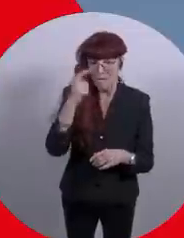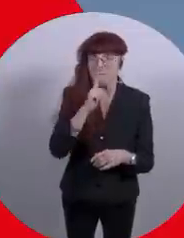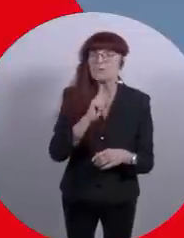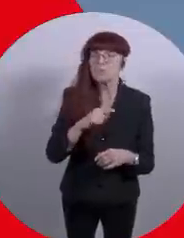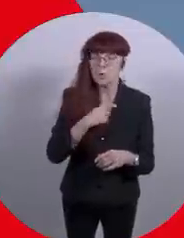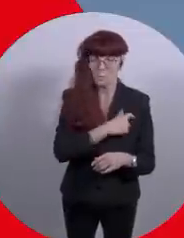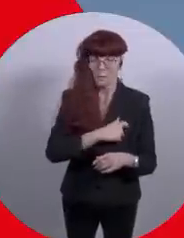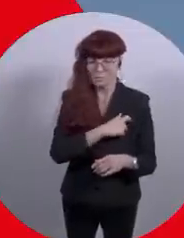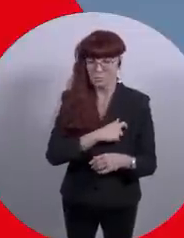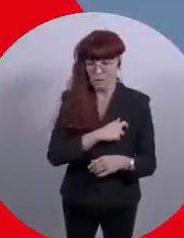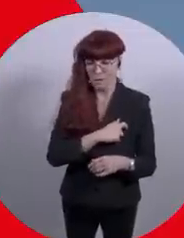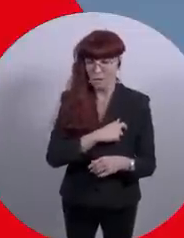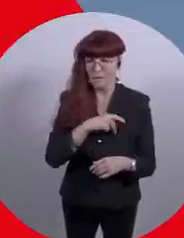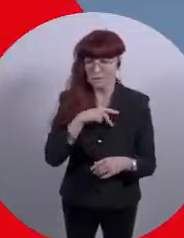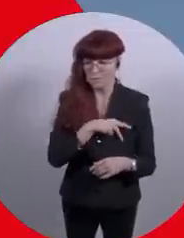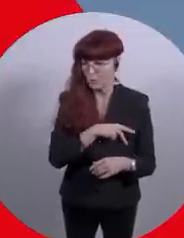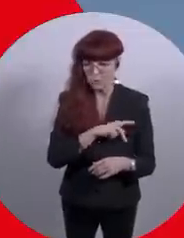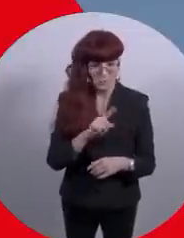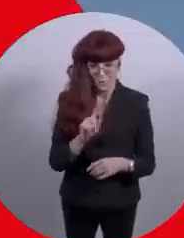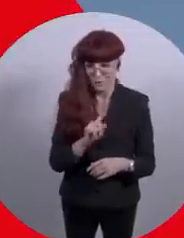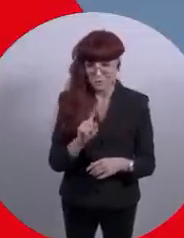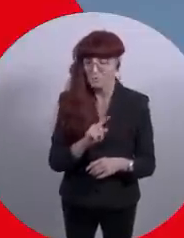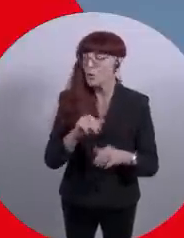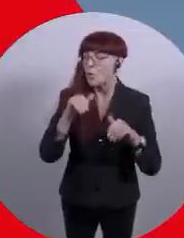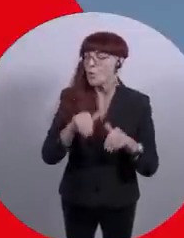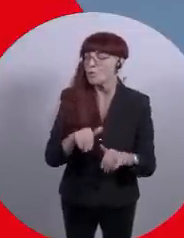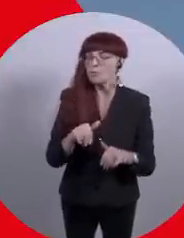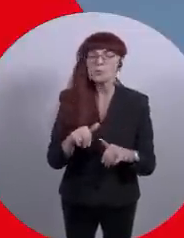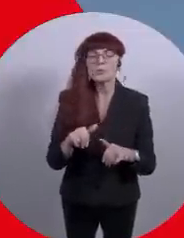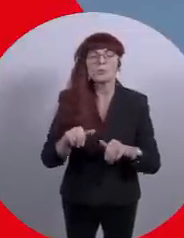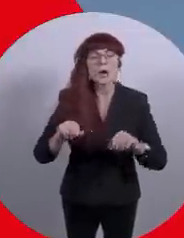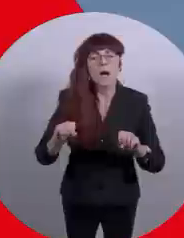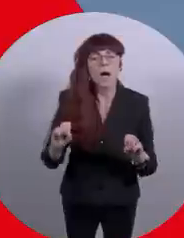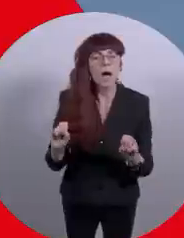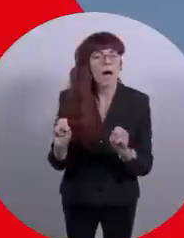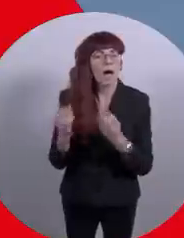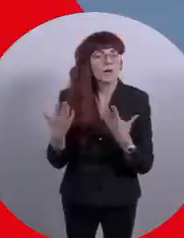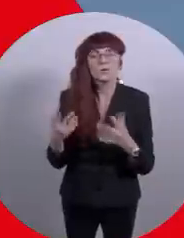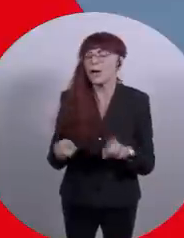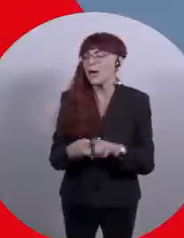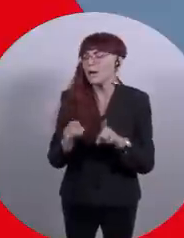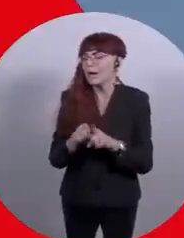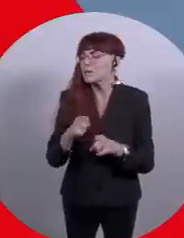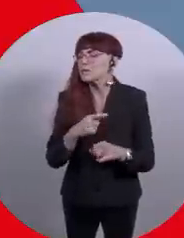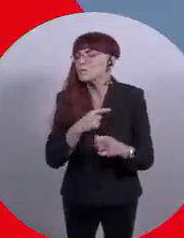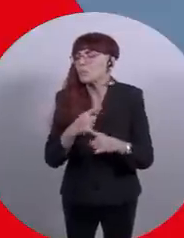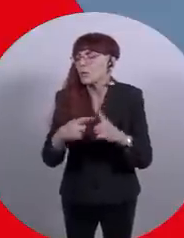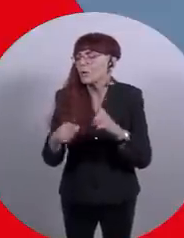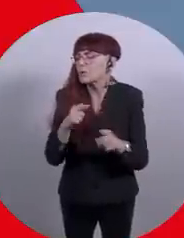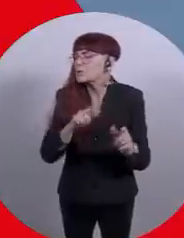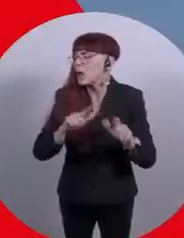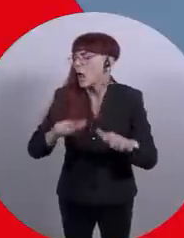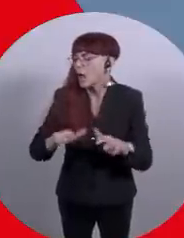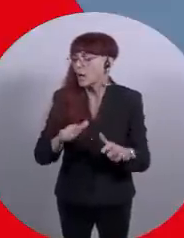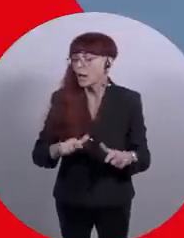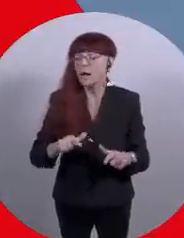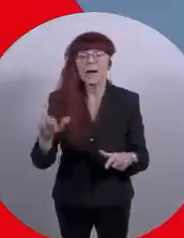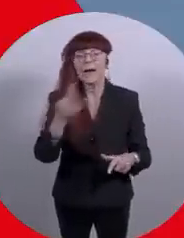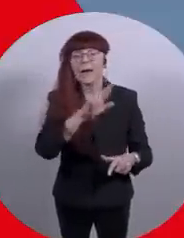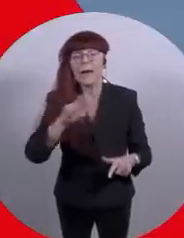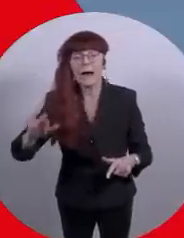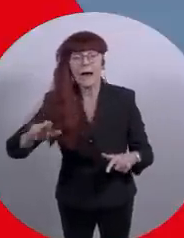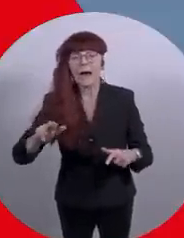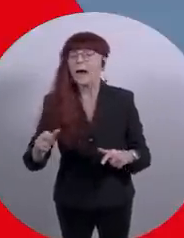Partei schauen wir uns die aktuellen politische Lage an rechtskursen aber tiefe Koalitionen in mehreren